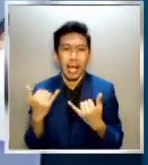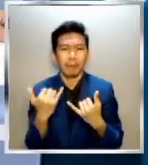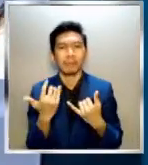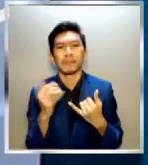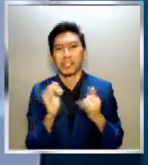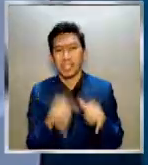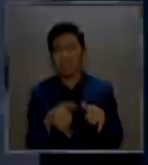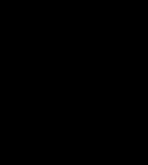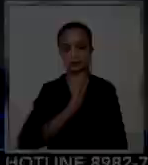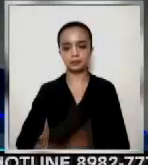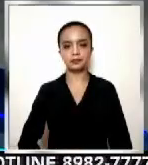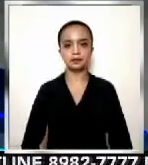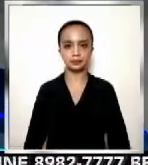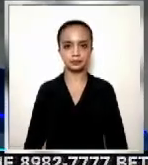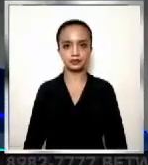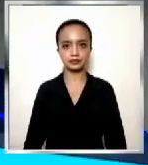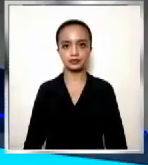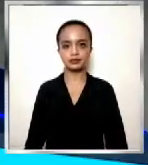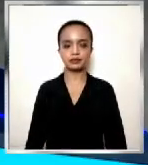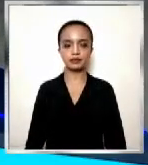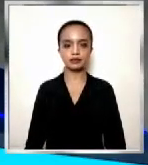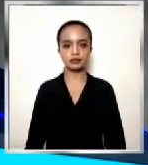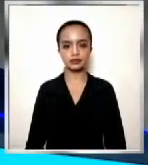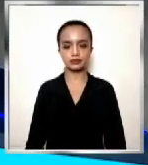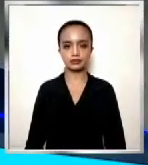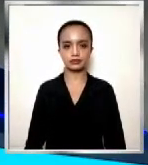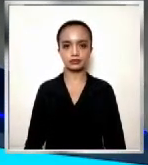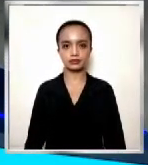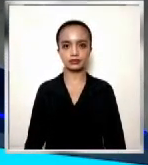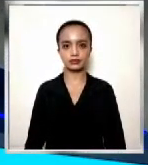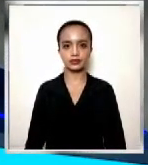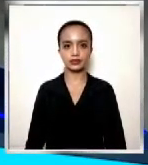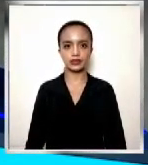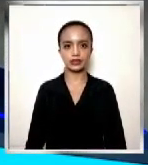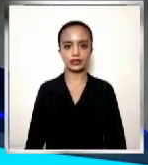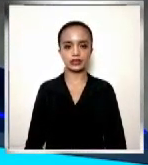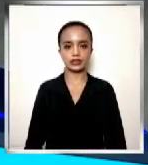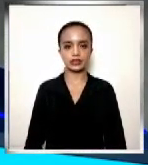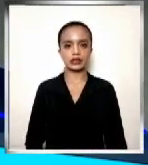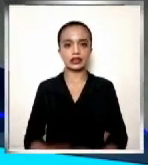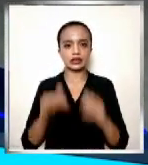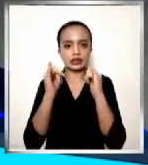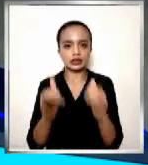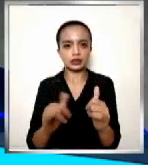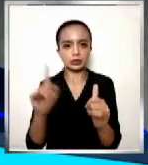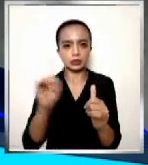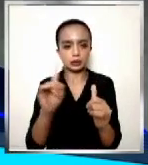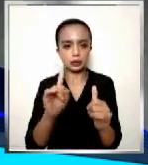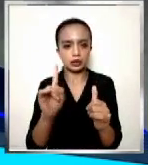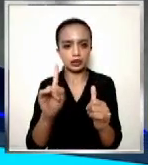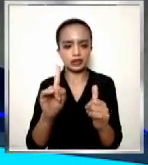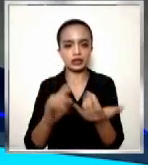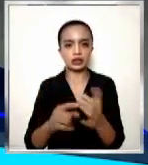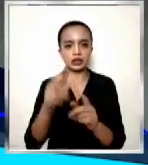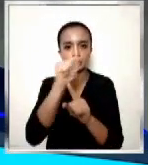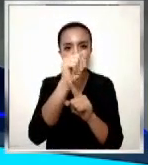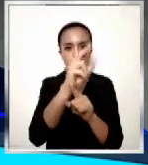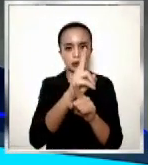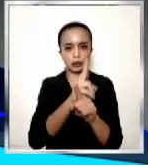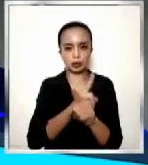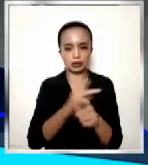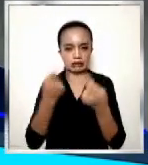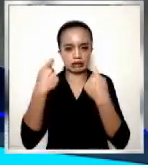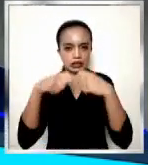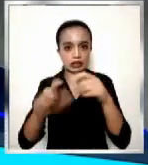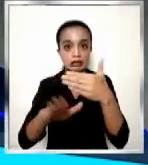face shield. Mga kapuso, kakabakaba pa rin tayo sa mga brownout hanggang sa buwan ng Agosto. Sa susunod na buwan nga,